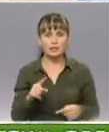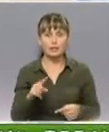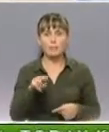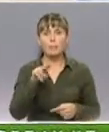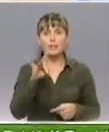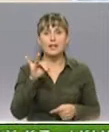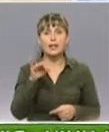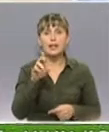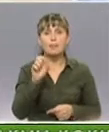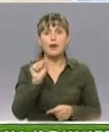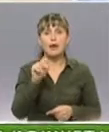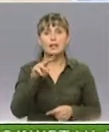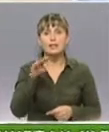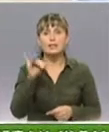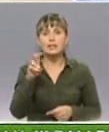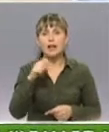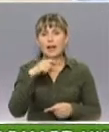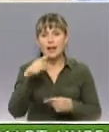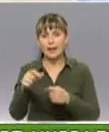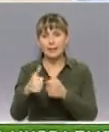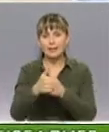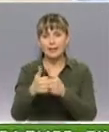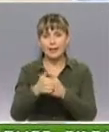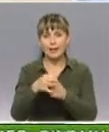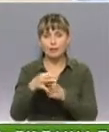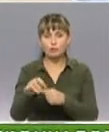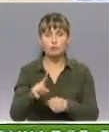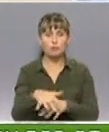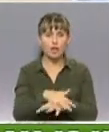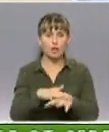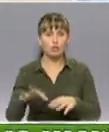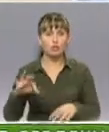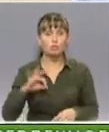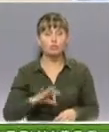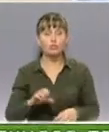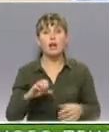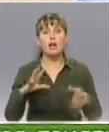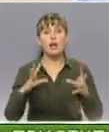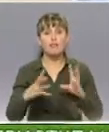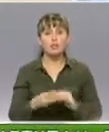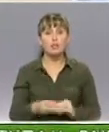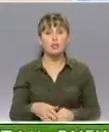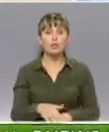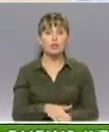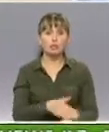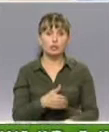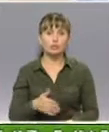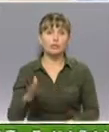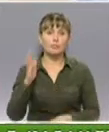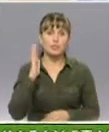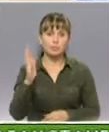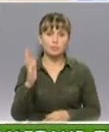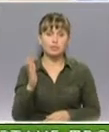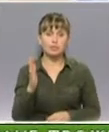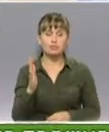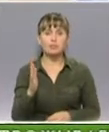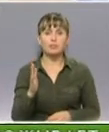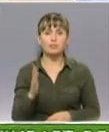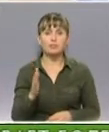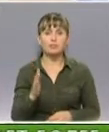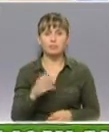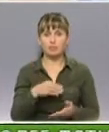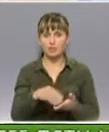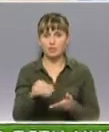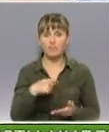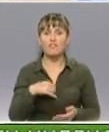Прибалтики. Возможно, этот канал также надо будет использовать. А вообще, в долгосрочной перспективе нам выгодно